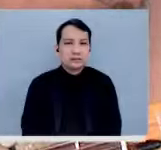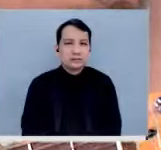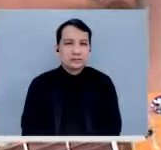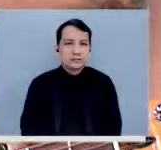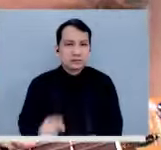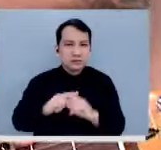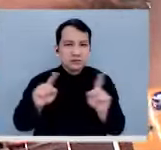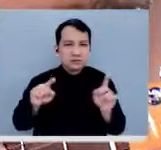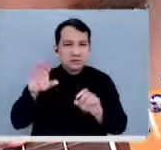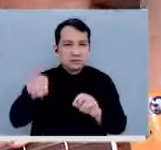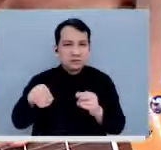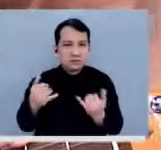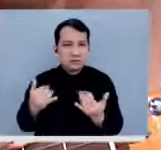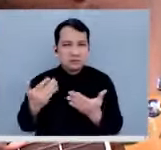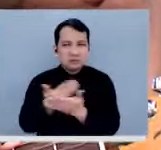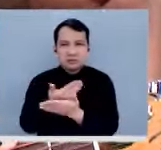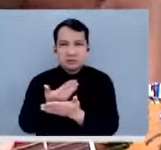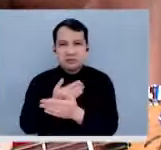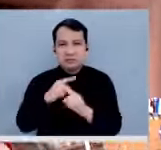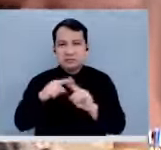sa amin. So,